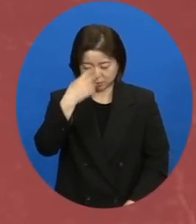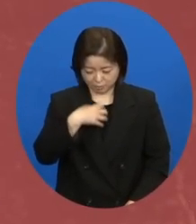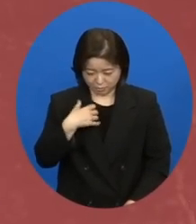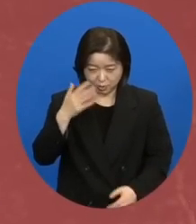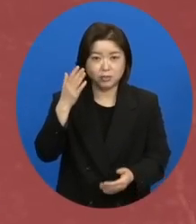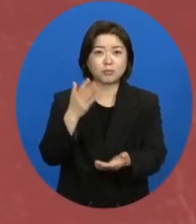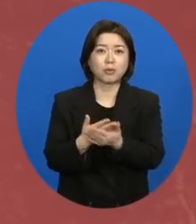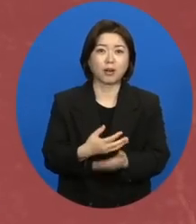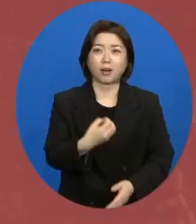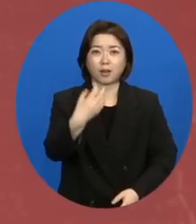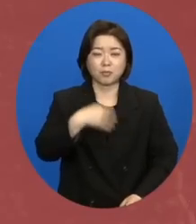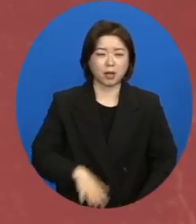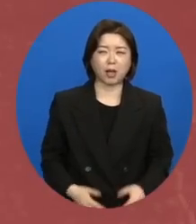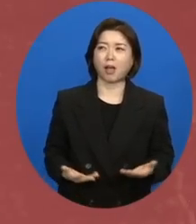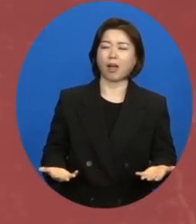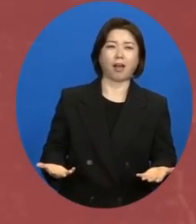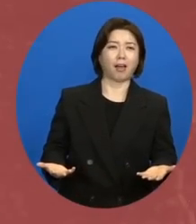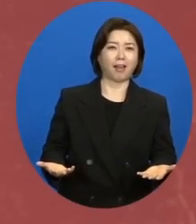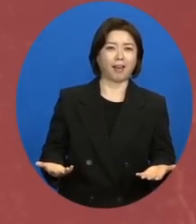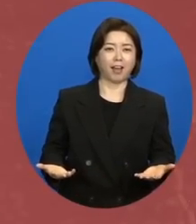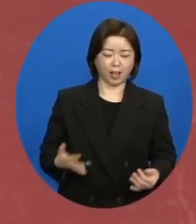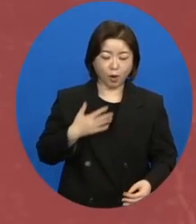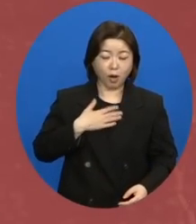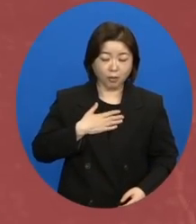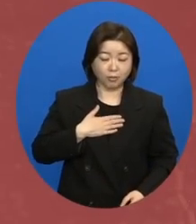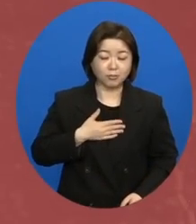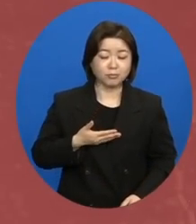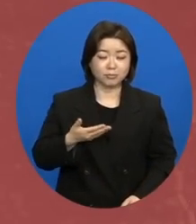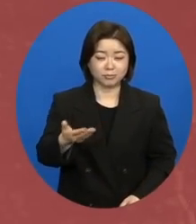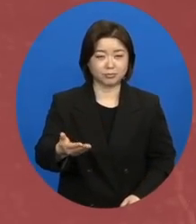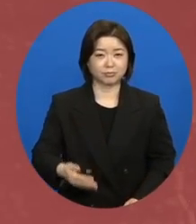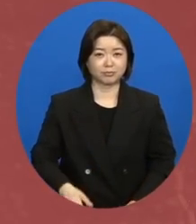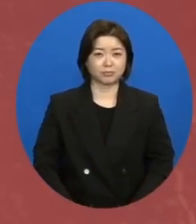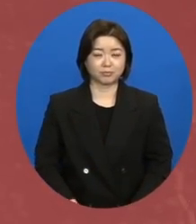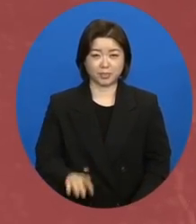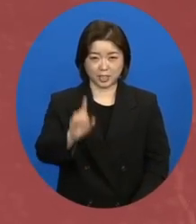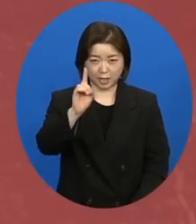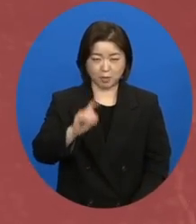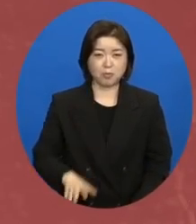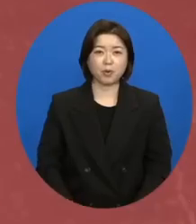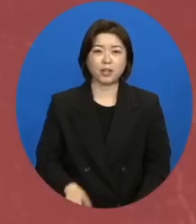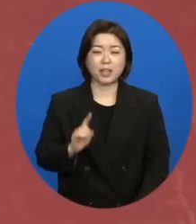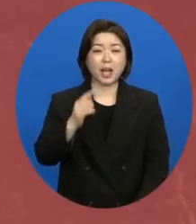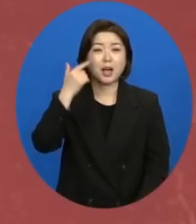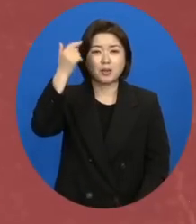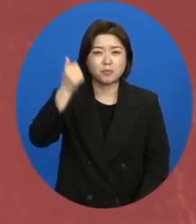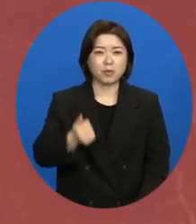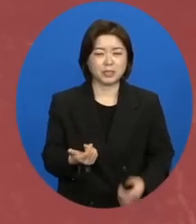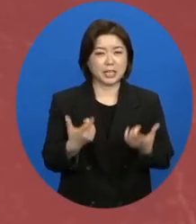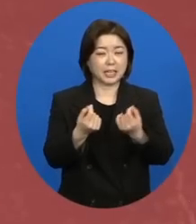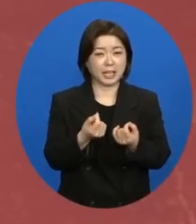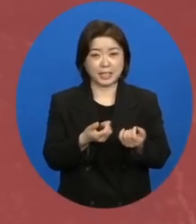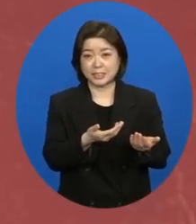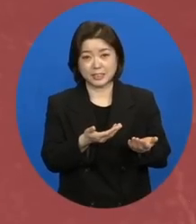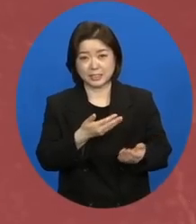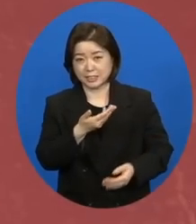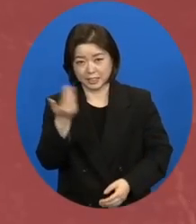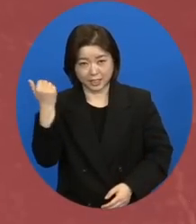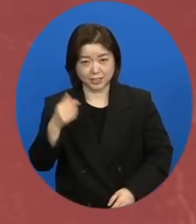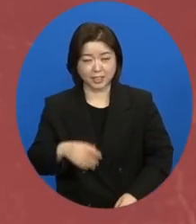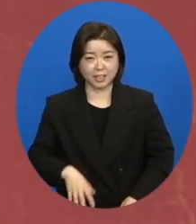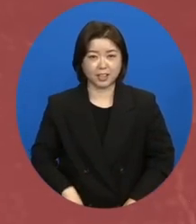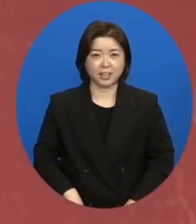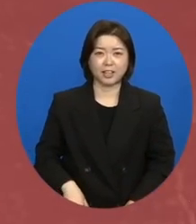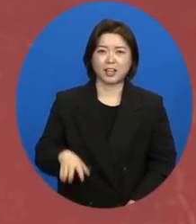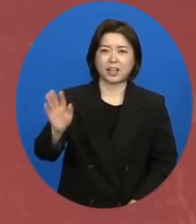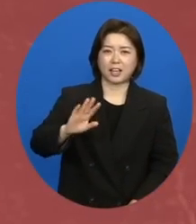말라는데 뭐라고 얘기를 해. 그래서 그러면 좋다고 그랬는데 또 한 번은 날 보고 목사님 같이 가면 안 되냐. 그래서